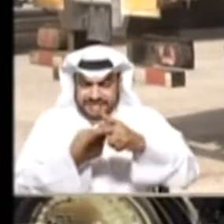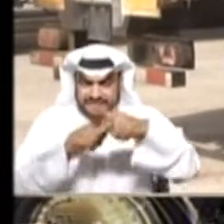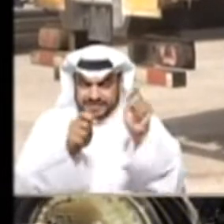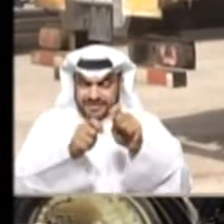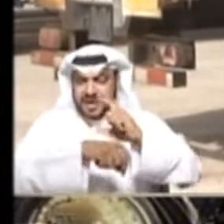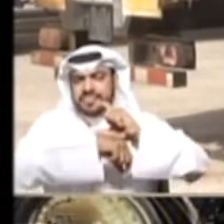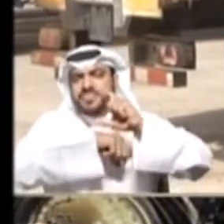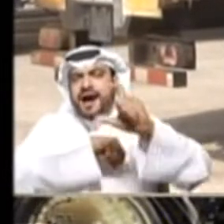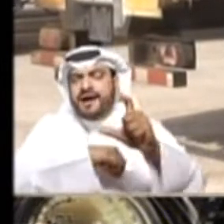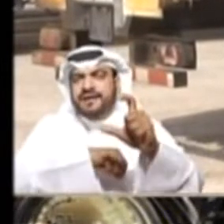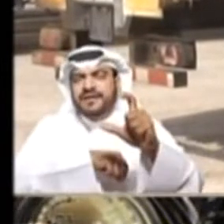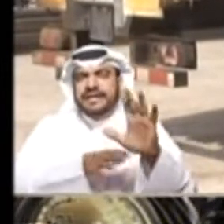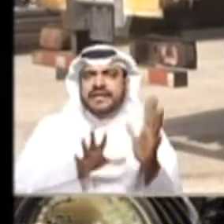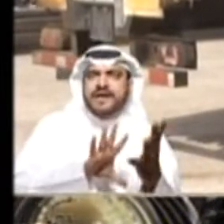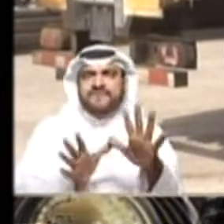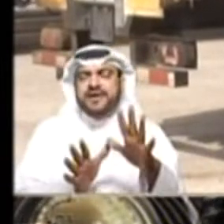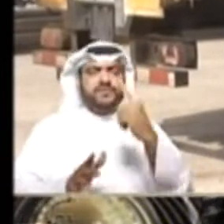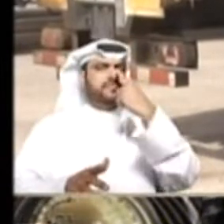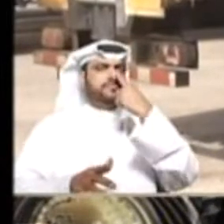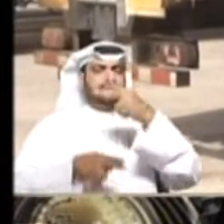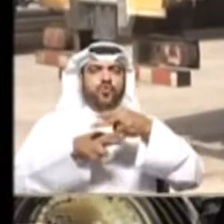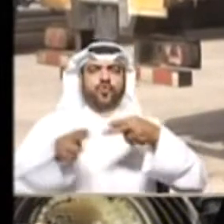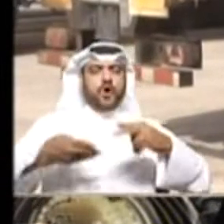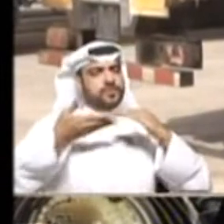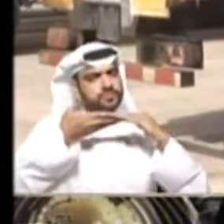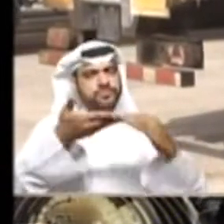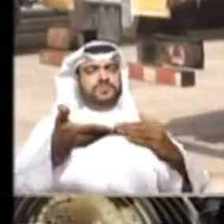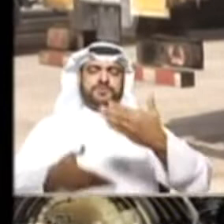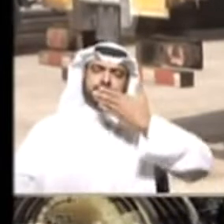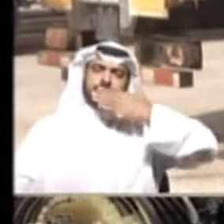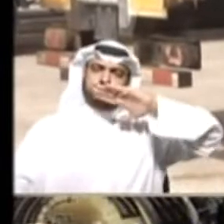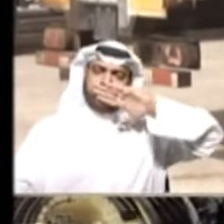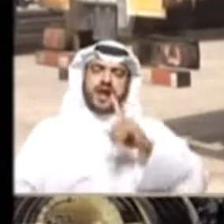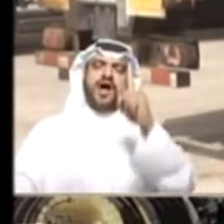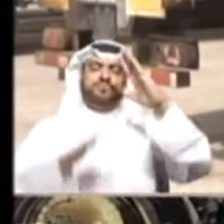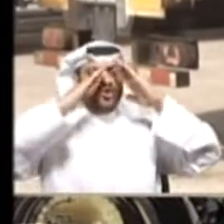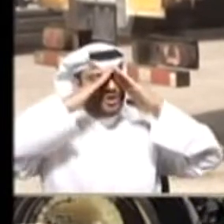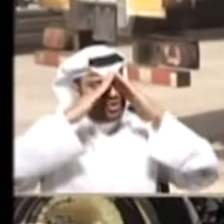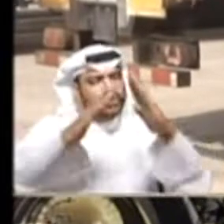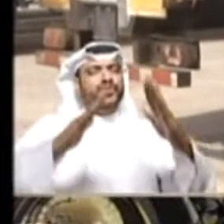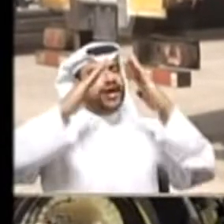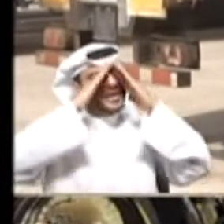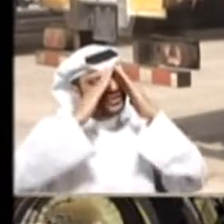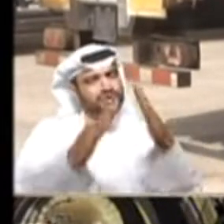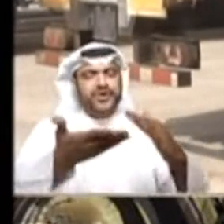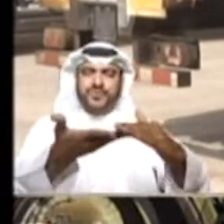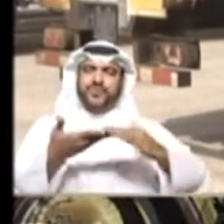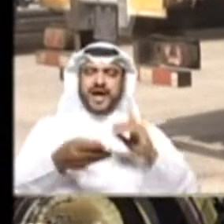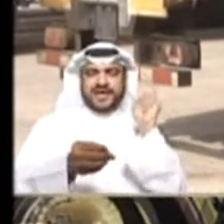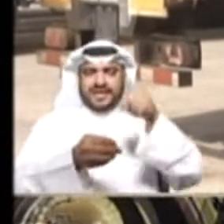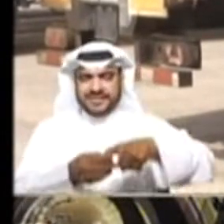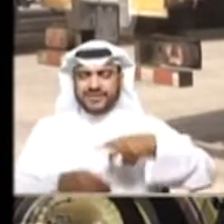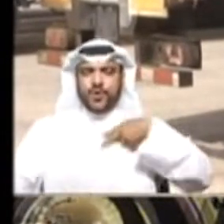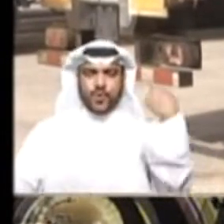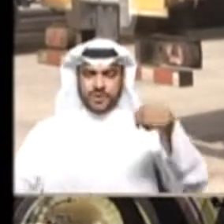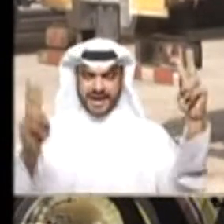والأعمال اللي صار للتخريب في الشبكة الكهربائية. والحمد لله والشكر، وإحنا شاكرين تعاونكم هذا ويانا باسمي وباسم